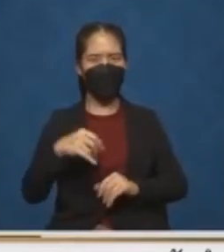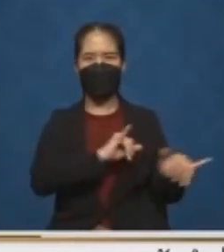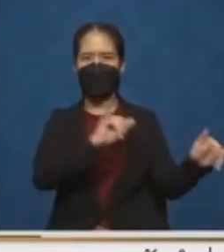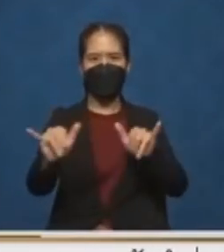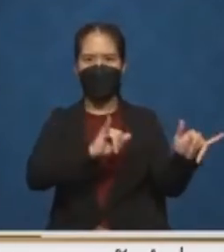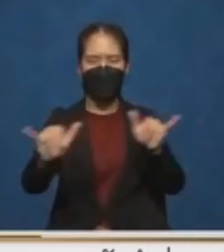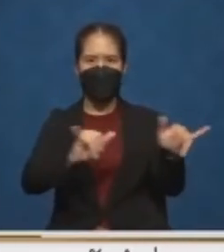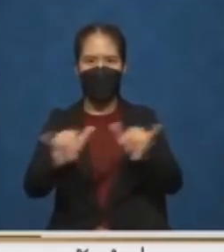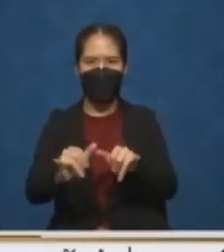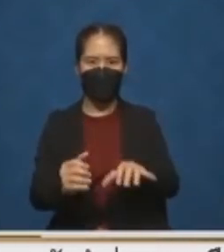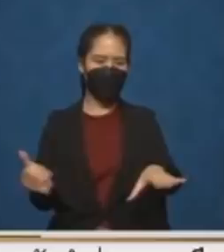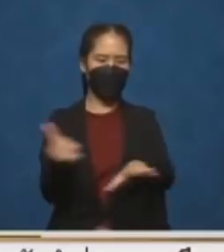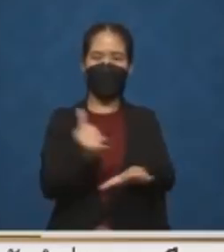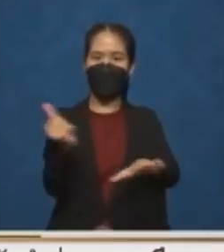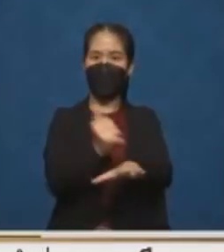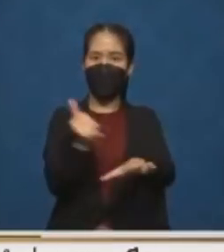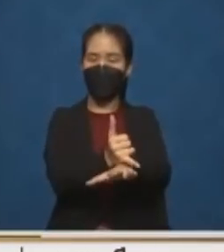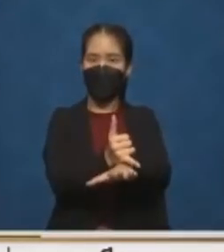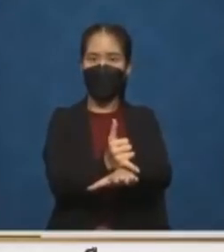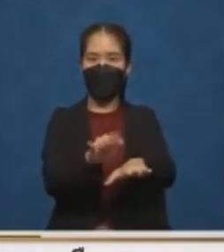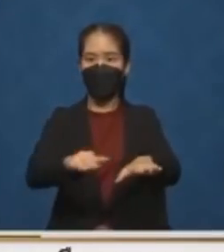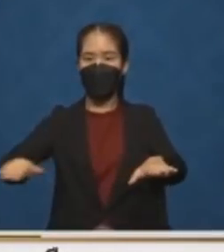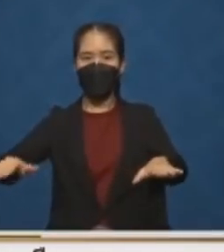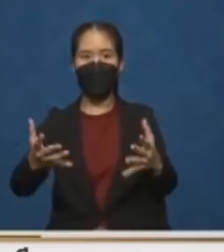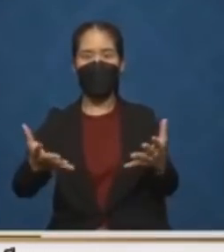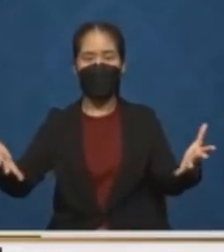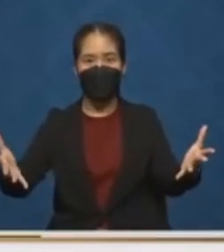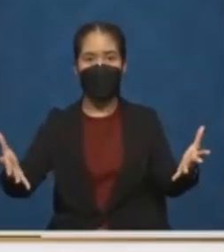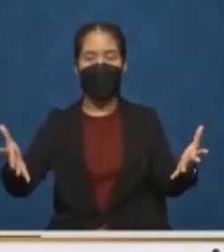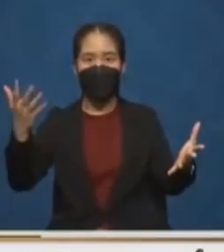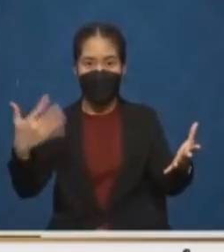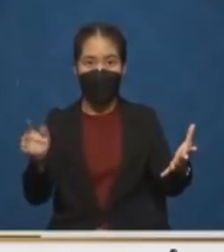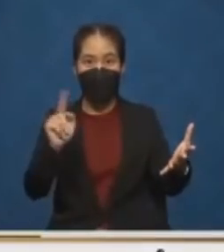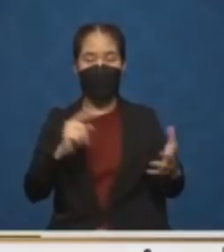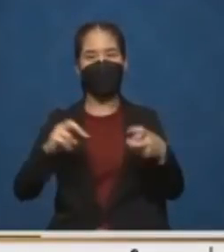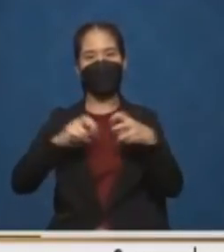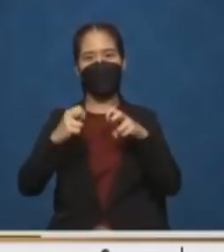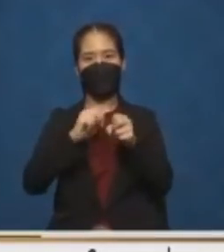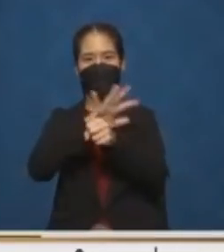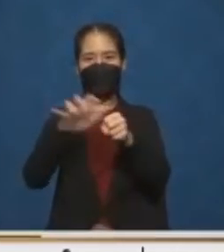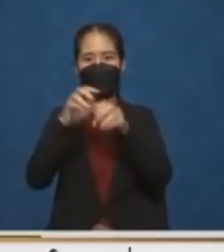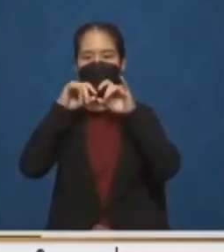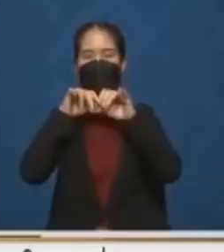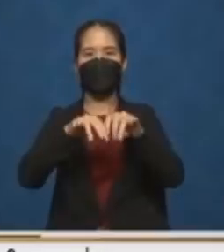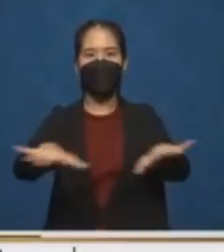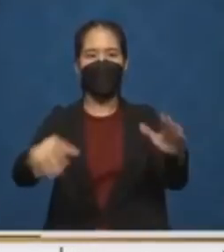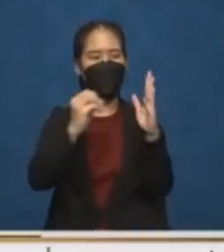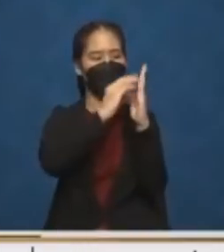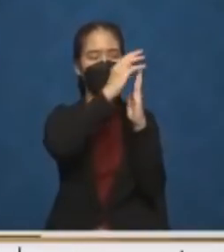เดินทางกับบ้านหลายจัหวดจนในที่สุดก็เป็นการแพรระบาดของโลกในจงหวดต่ มากขึ้น